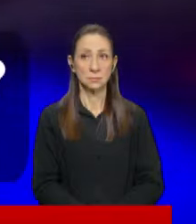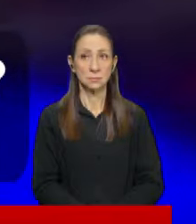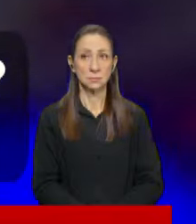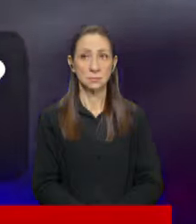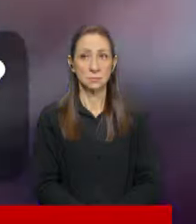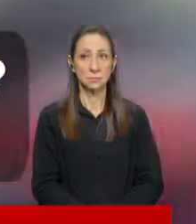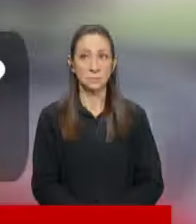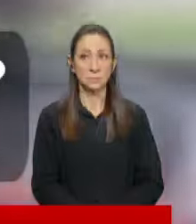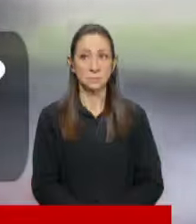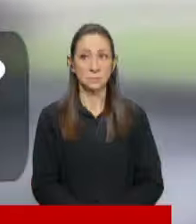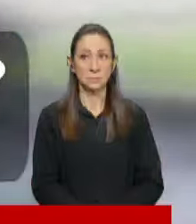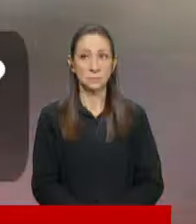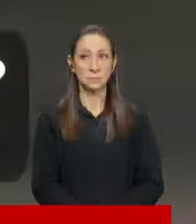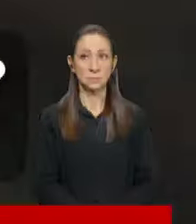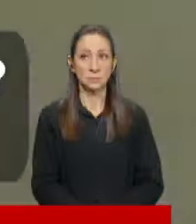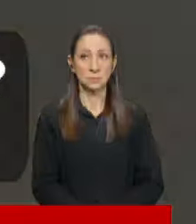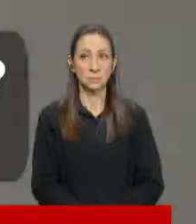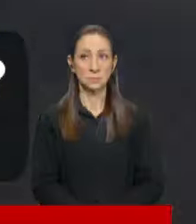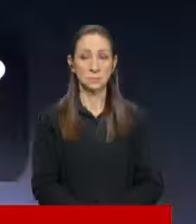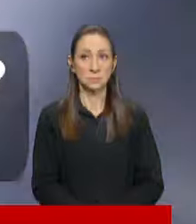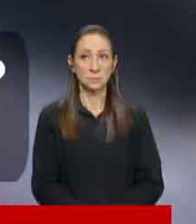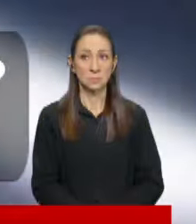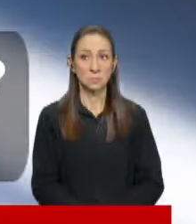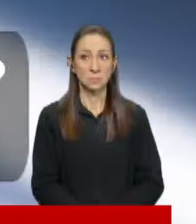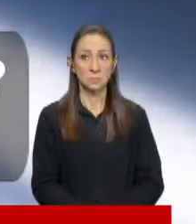ya? Kafa beni mi döveceksin?